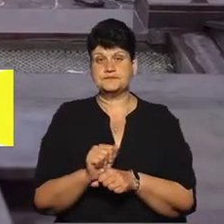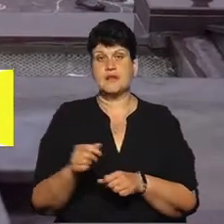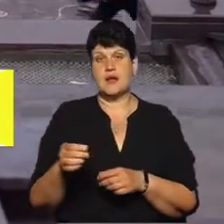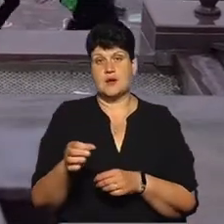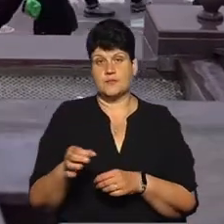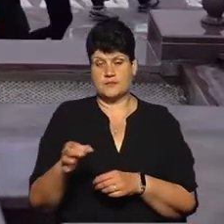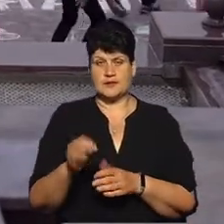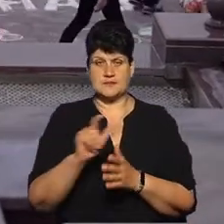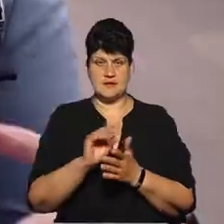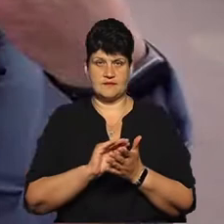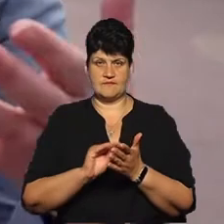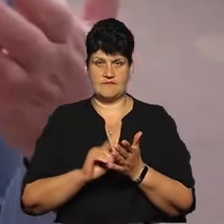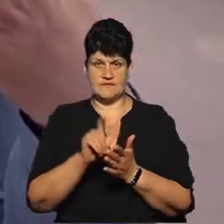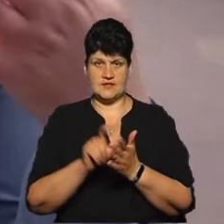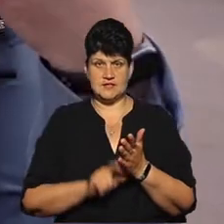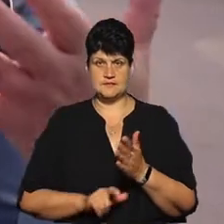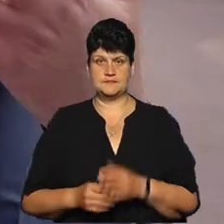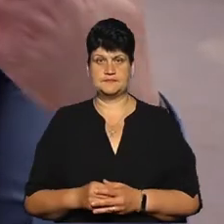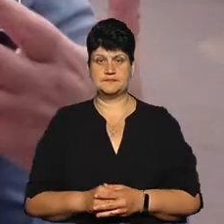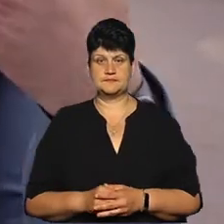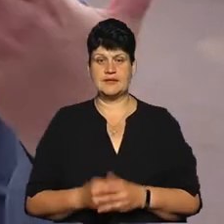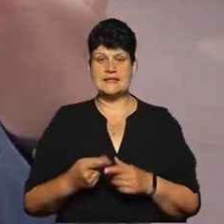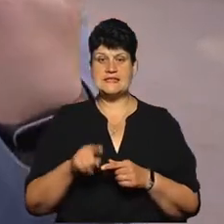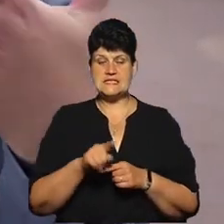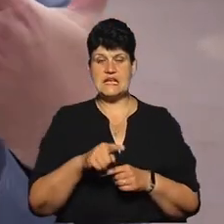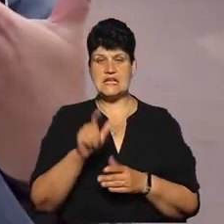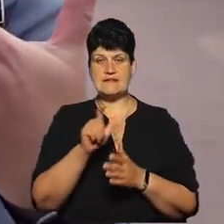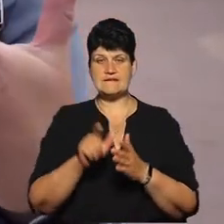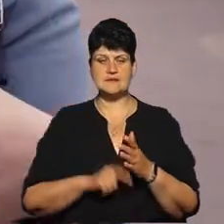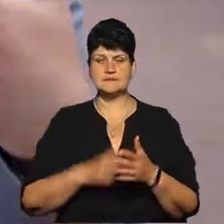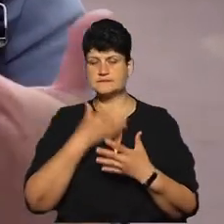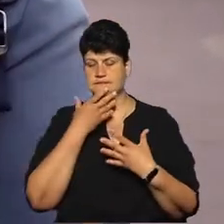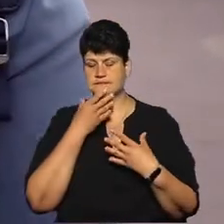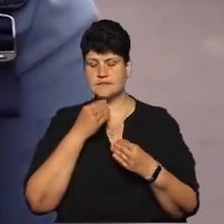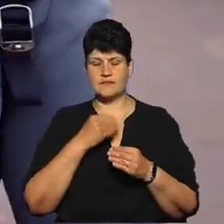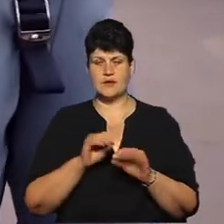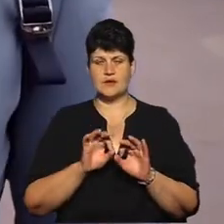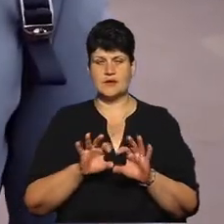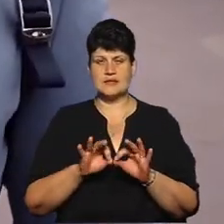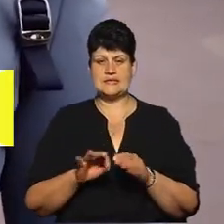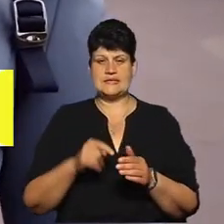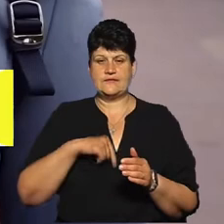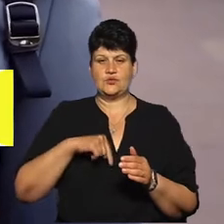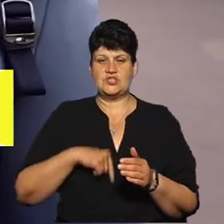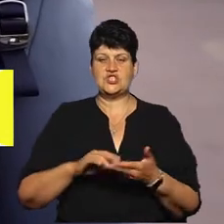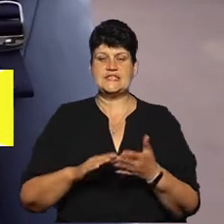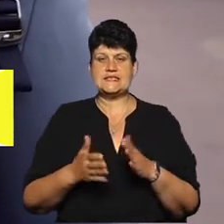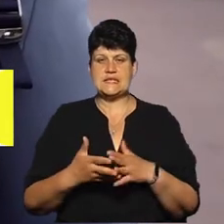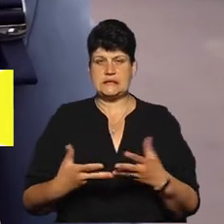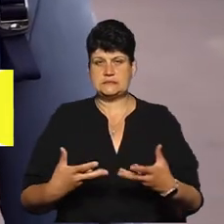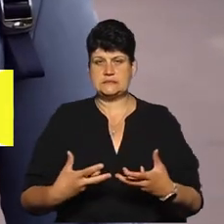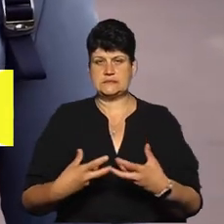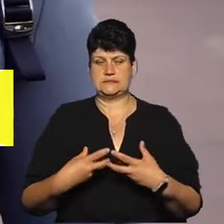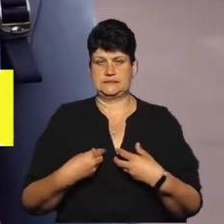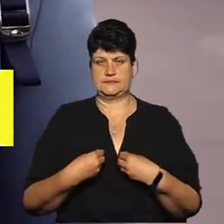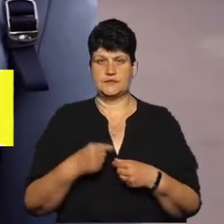Муріної «Сі квіти». Цей вірш дуже красиво описує саме оцей внутрішній стан і надихає, тому що вона